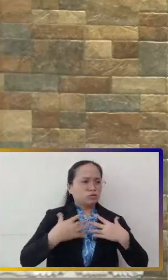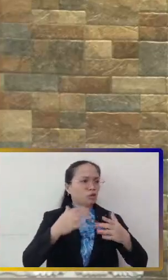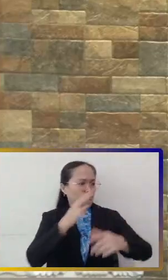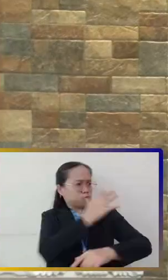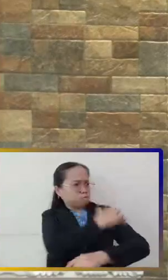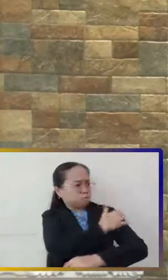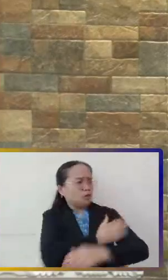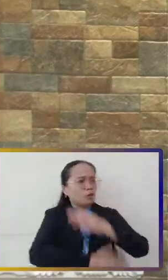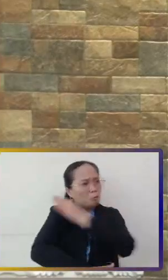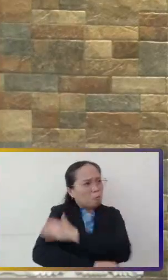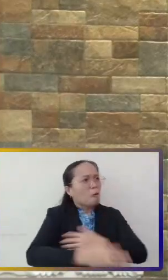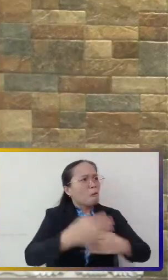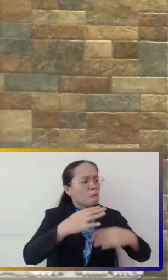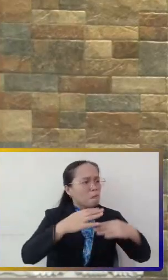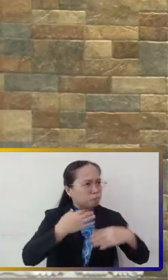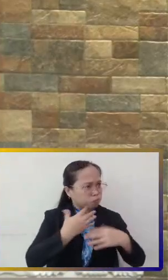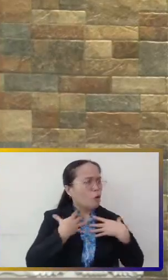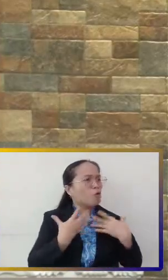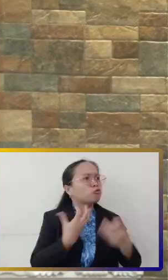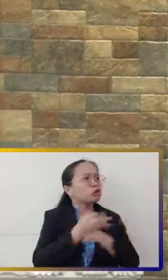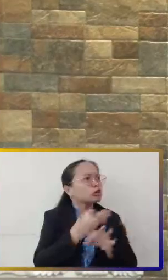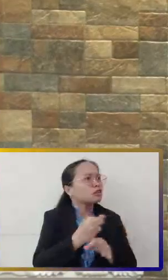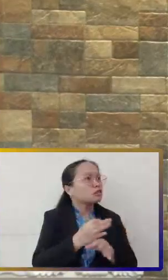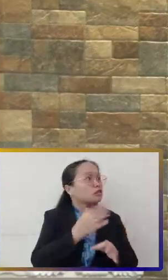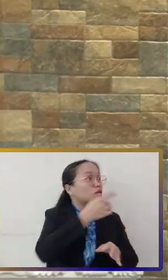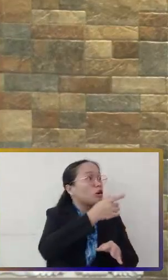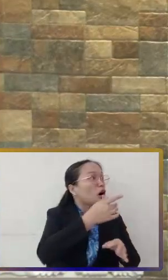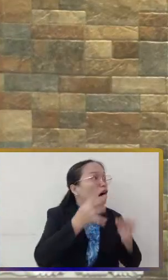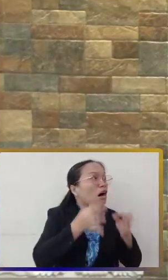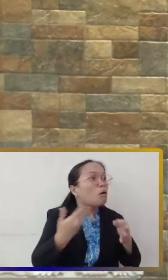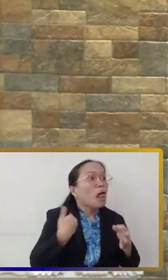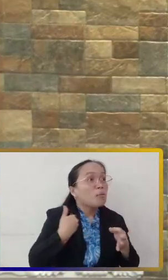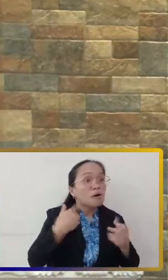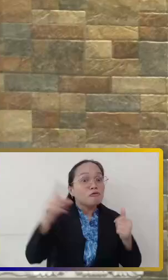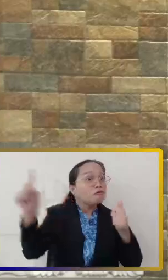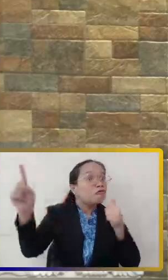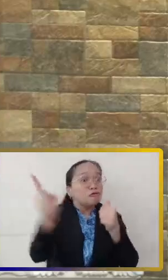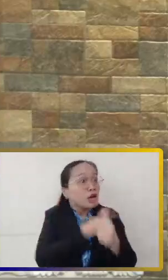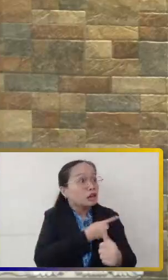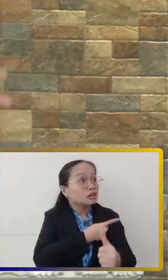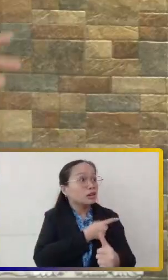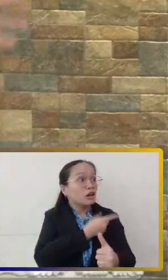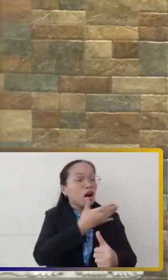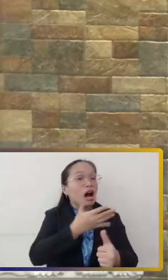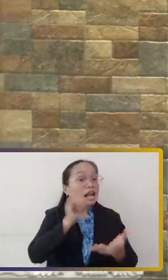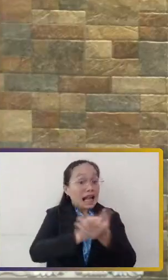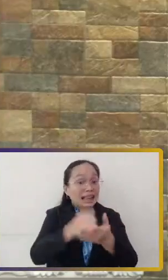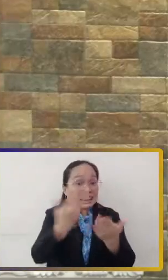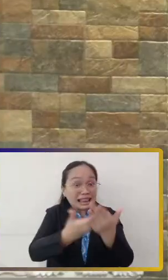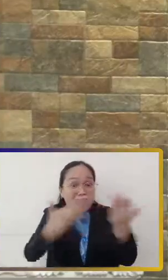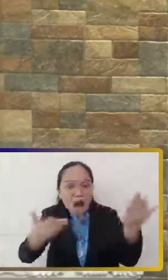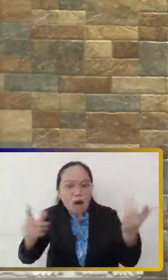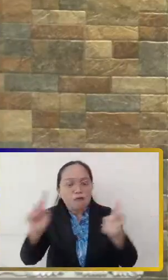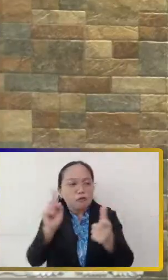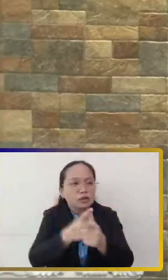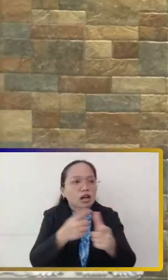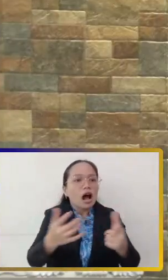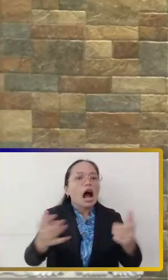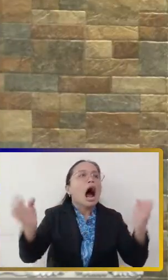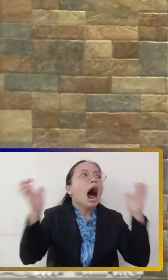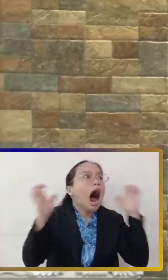mabibuild. Bakit? Hindi mo pinapasok, hindi mo inalaw na yung mga kasangkapan doon ay pumasok sa